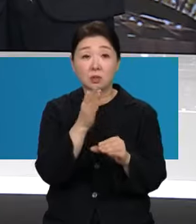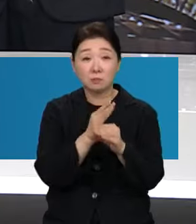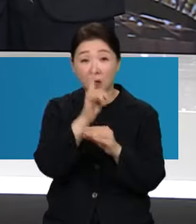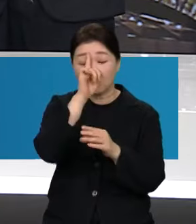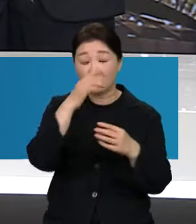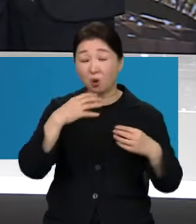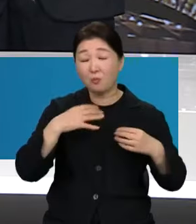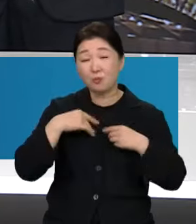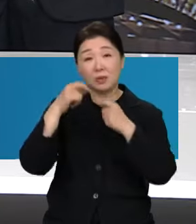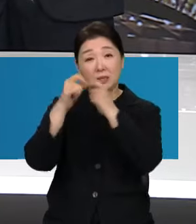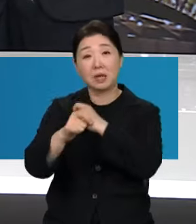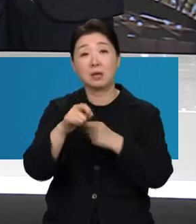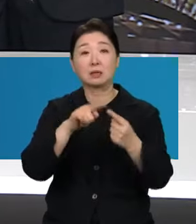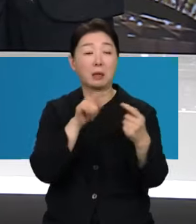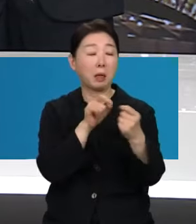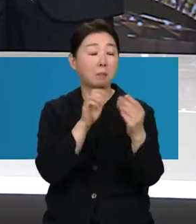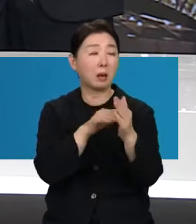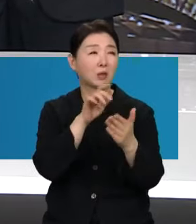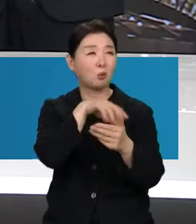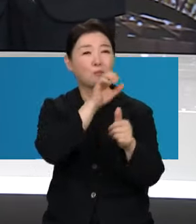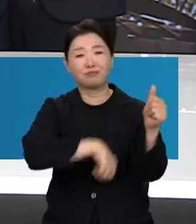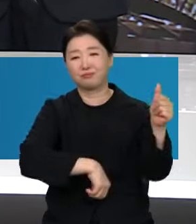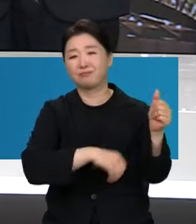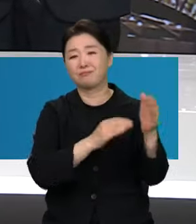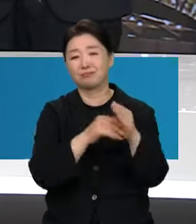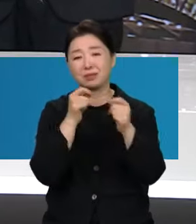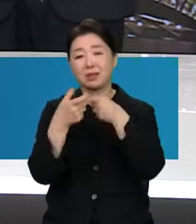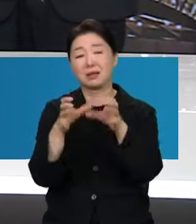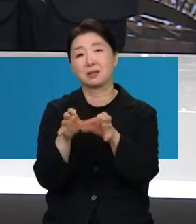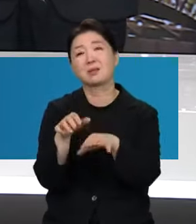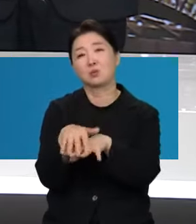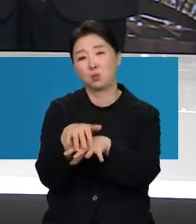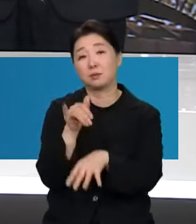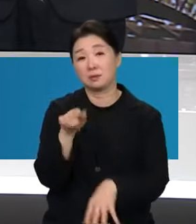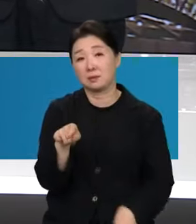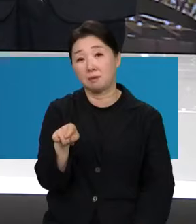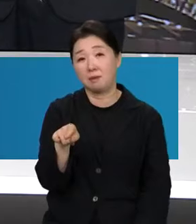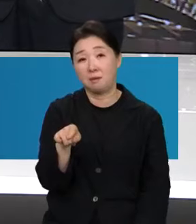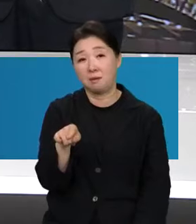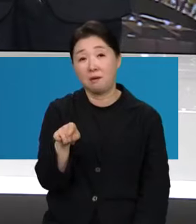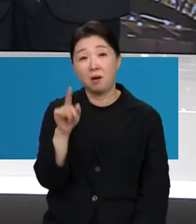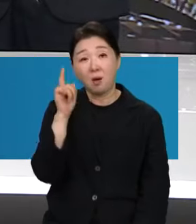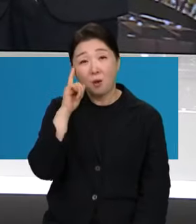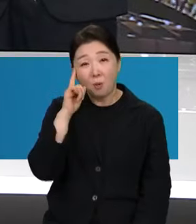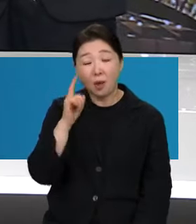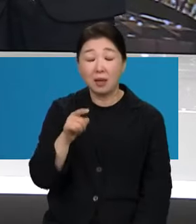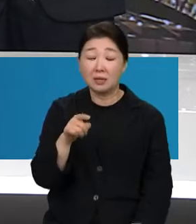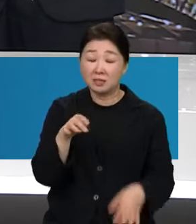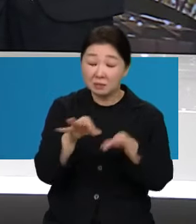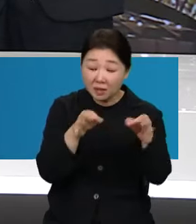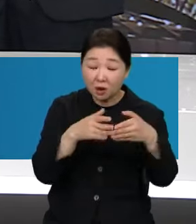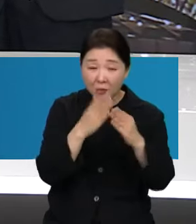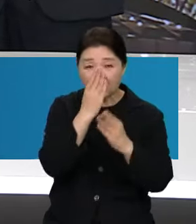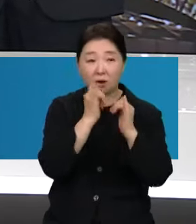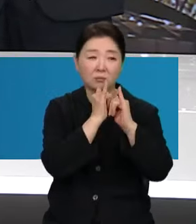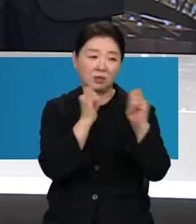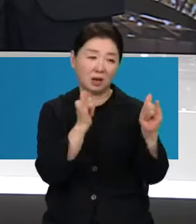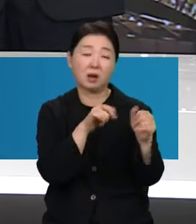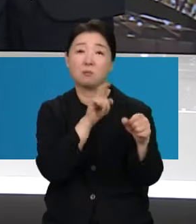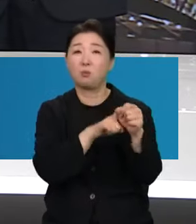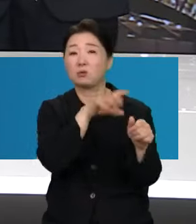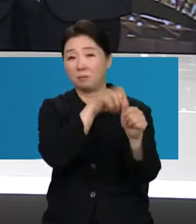정부를 사칭하며 접근해 돈을 뜯어내는 사기단이 등장했다고 합니다. 주로 막 창업한 젊은 자영업자들을